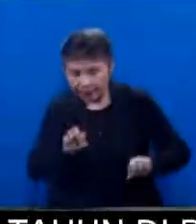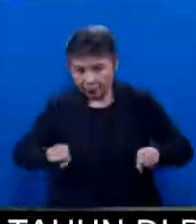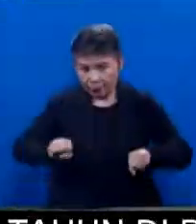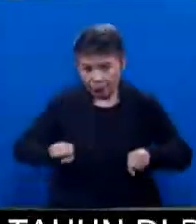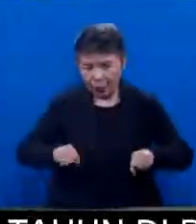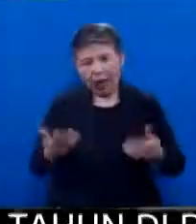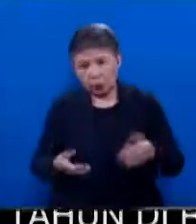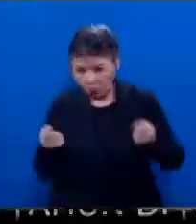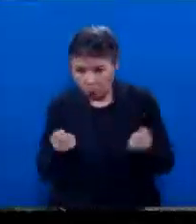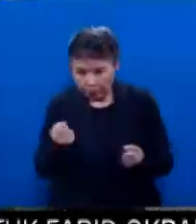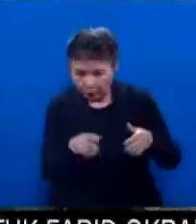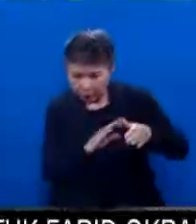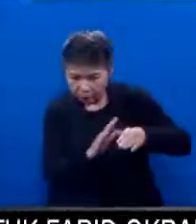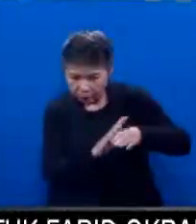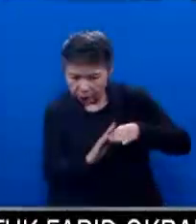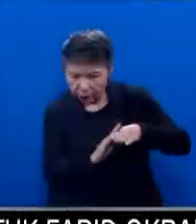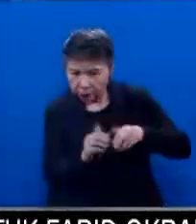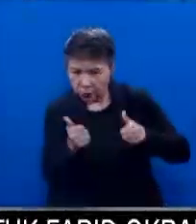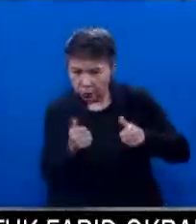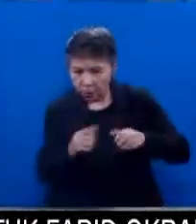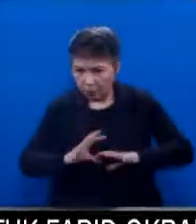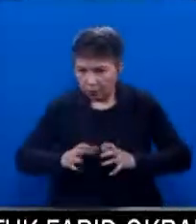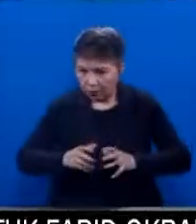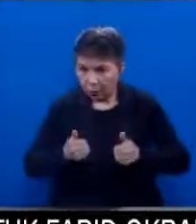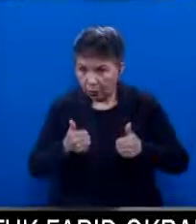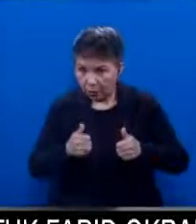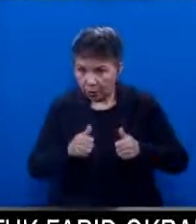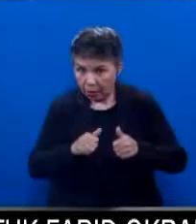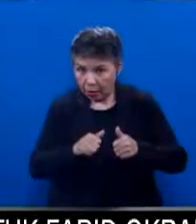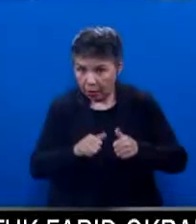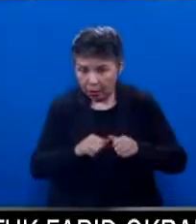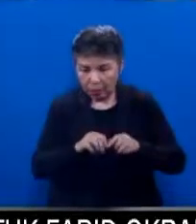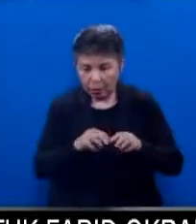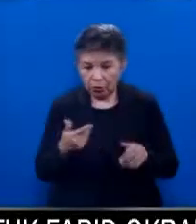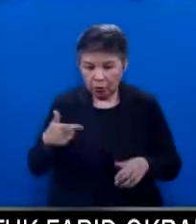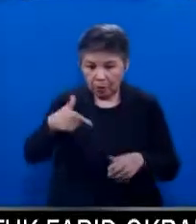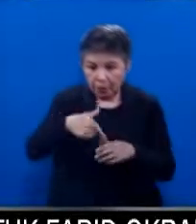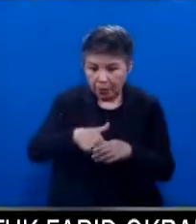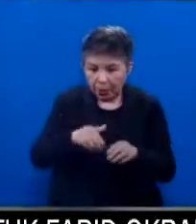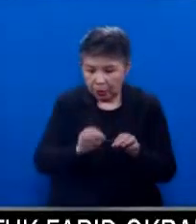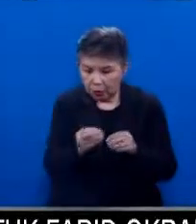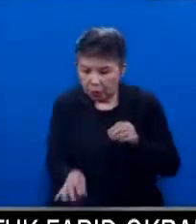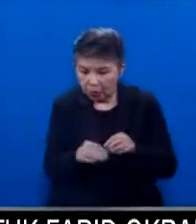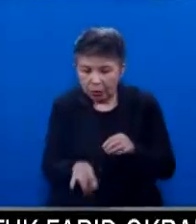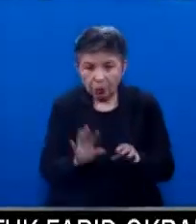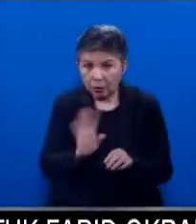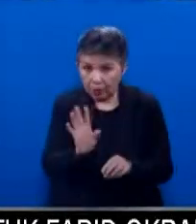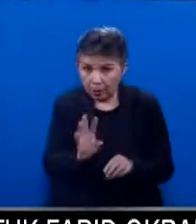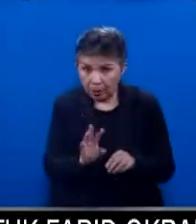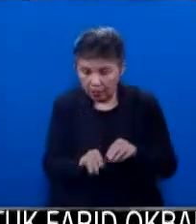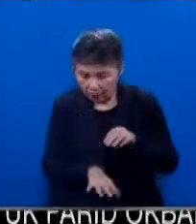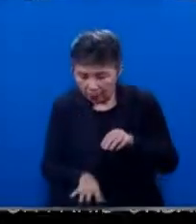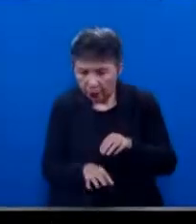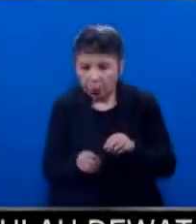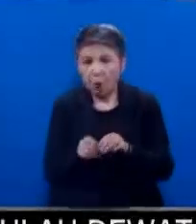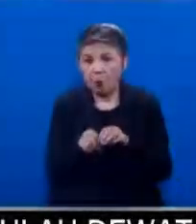kendaraan. Hal pertama yang bisa dilakukan adalah pastikan tidak ada rembesan cairan seperti minyak pada bagian motor atau di bawah motor.